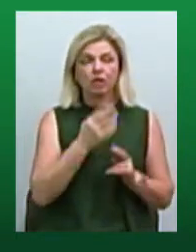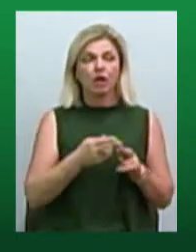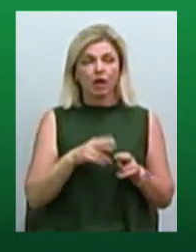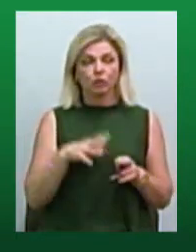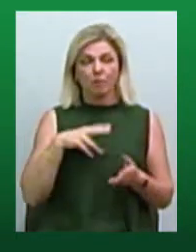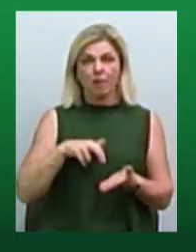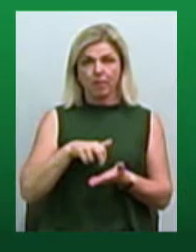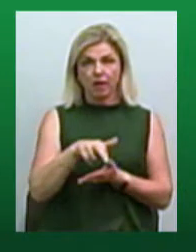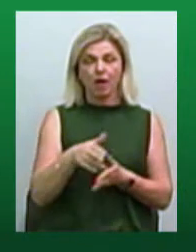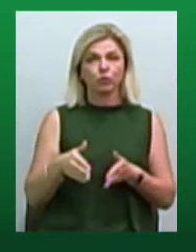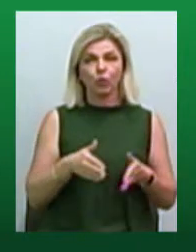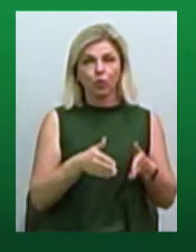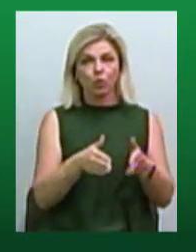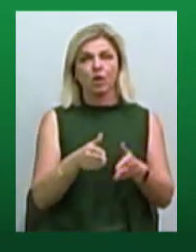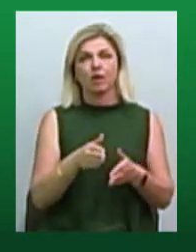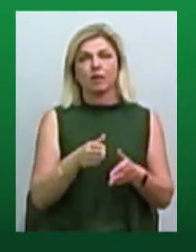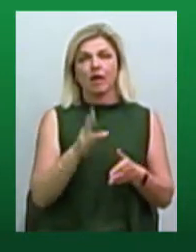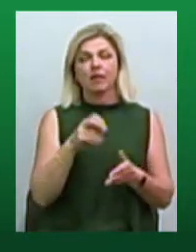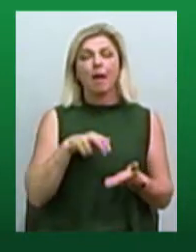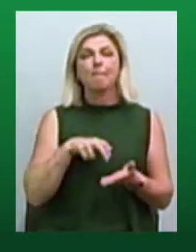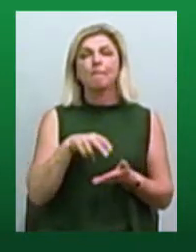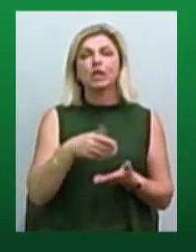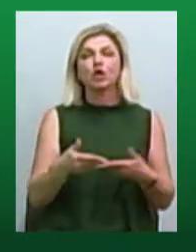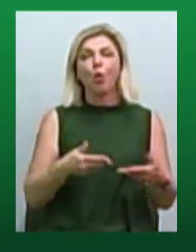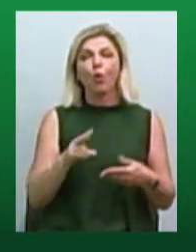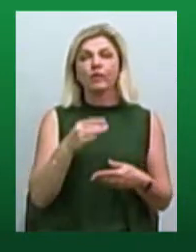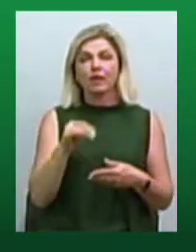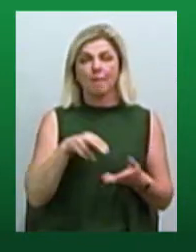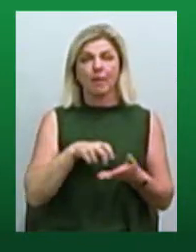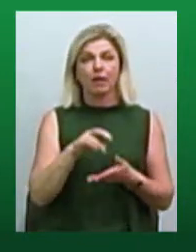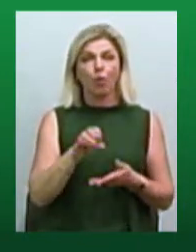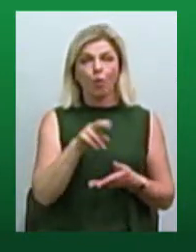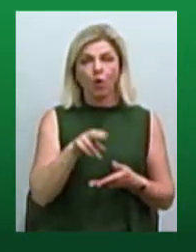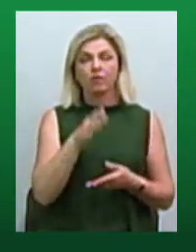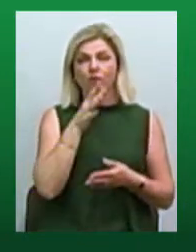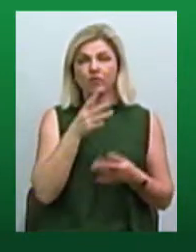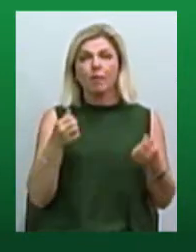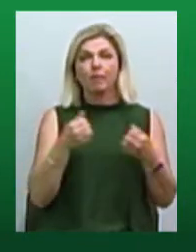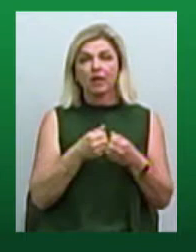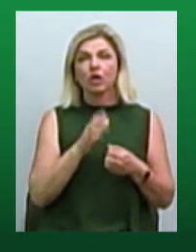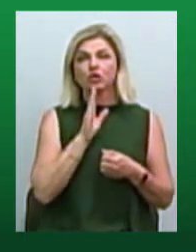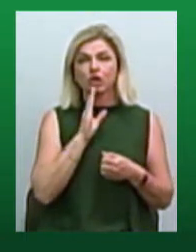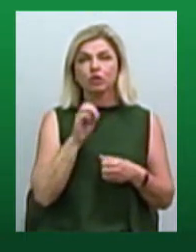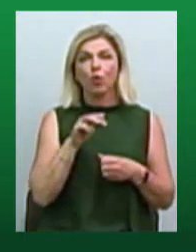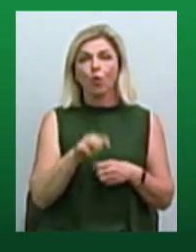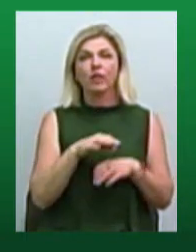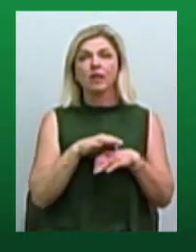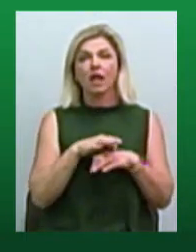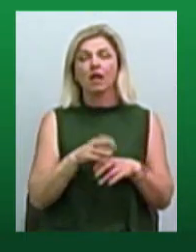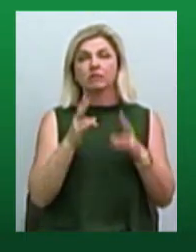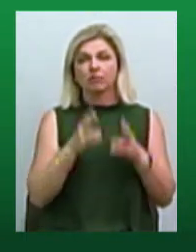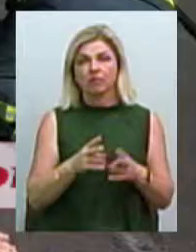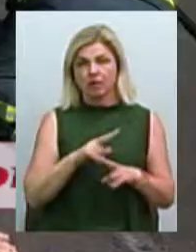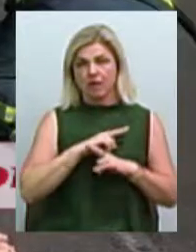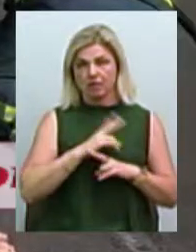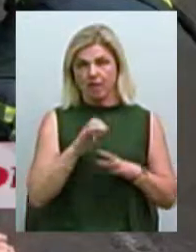проїзну частину дороги на нерегульованому пішохідному переході. Внаслідок автопригоди потерпіла від отриманих тілесних ушкоджень, загинула на